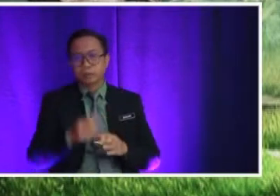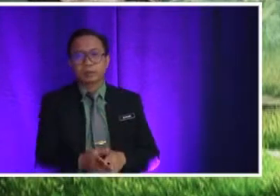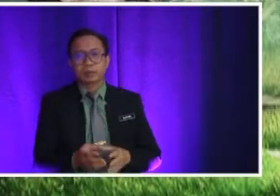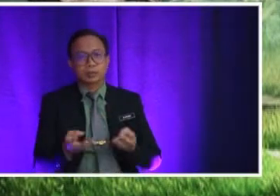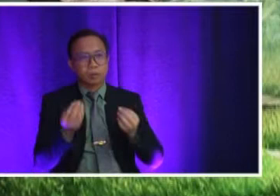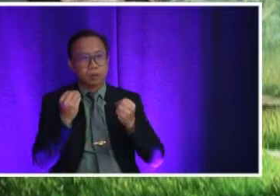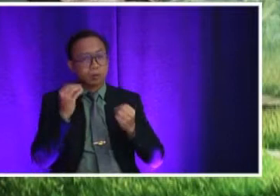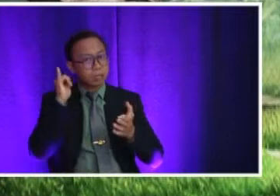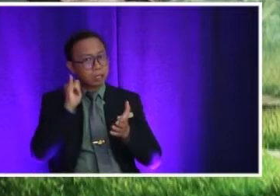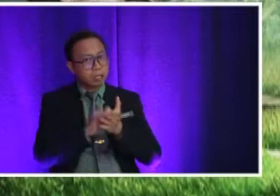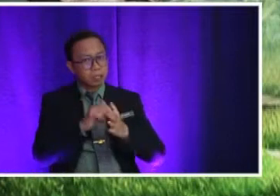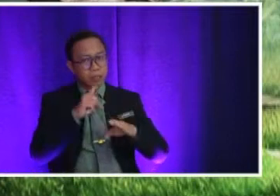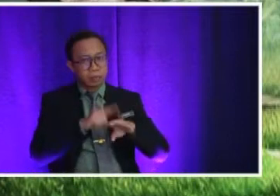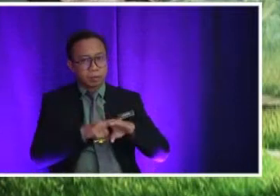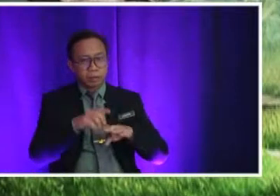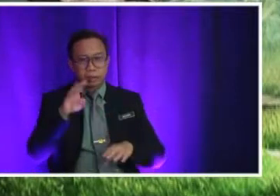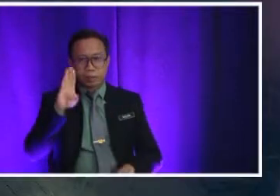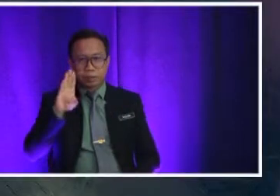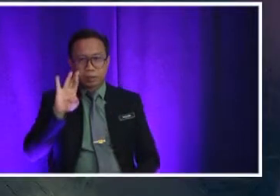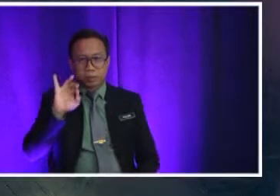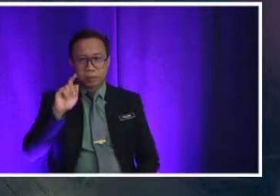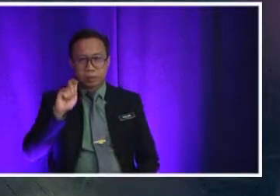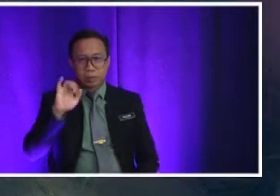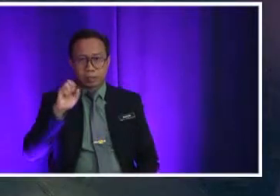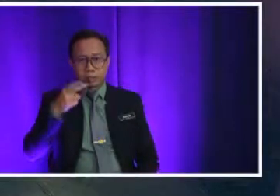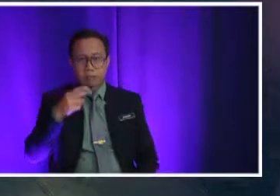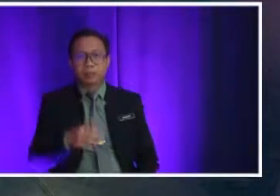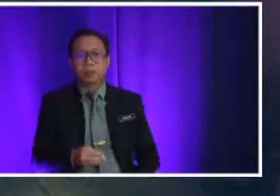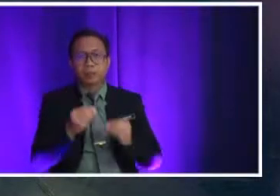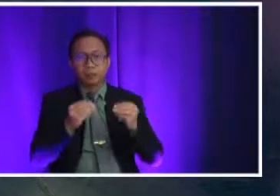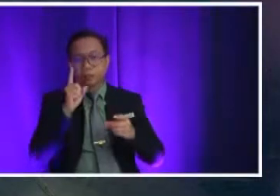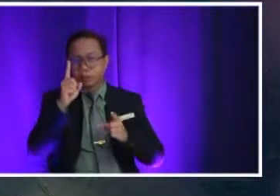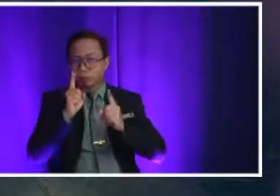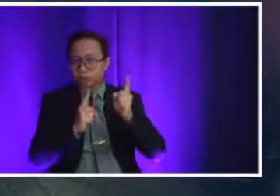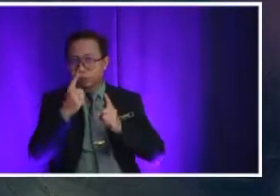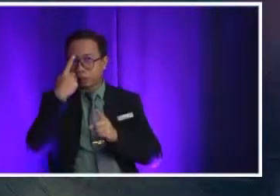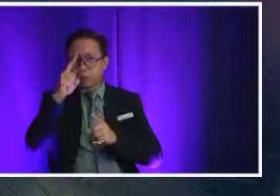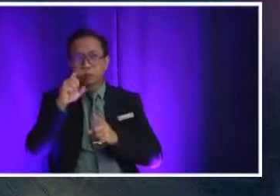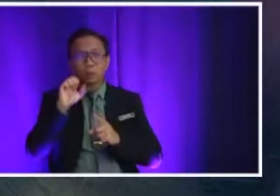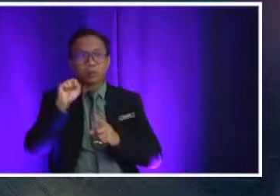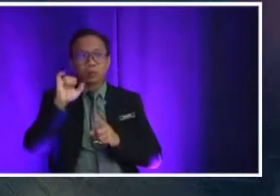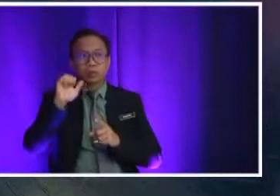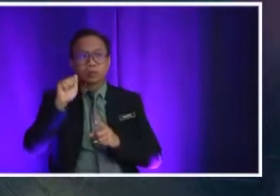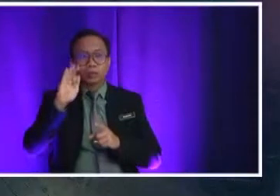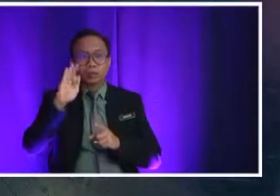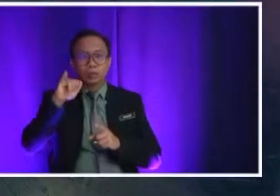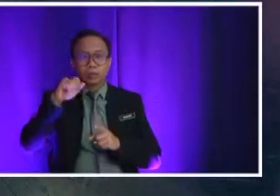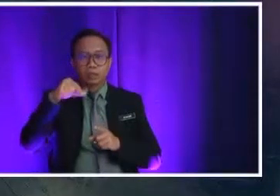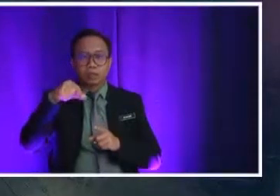hidup yakinan terhadap British Oke terima kasih Safi kasir bagi satu bintang untuk syafika